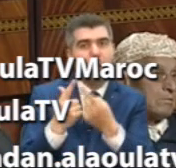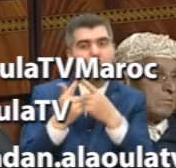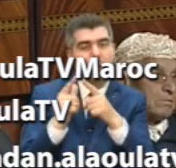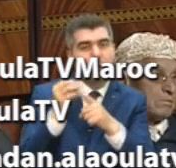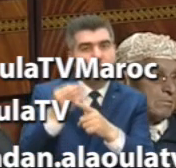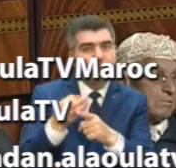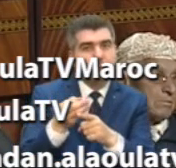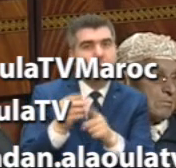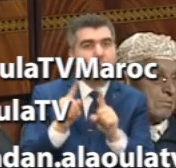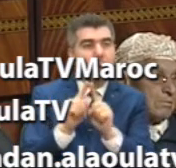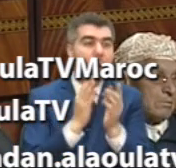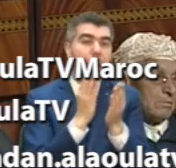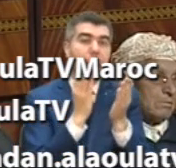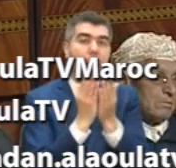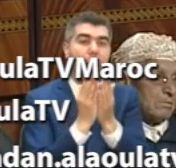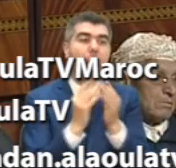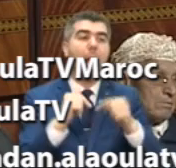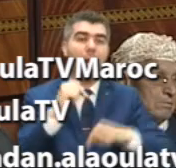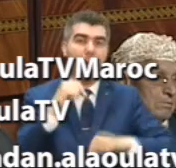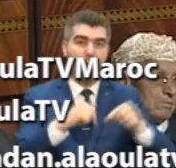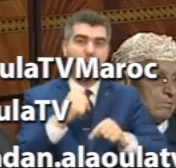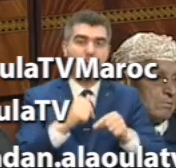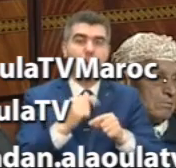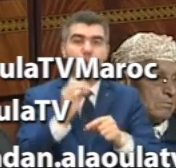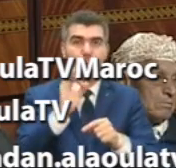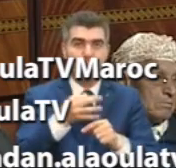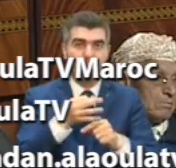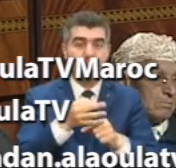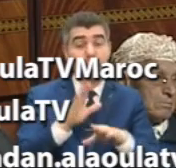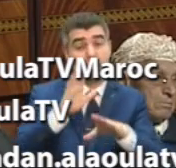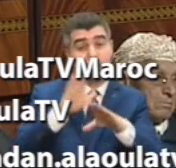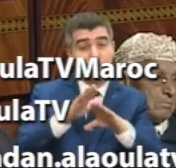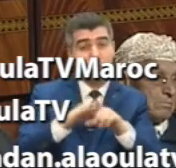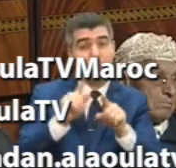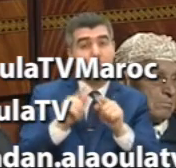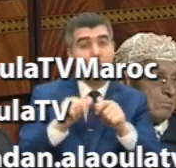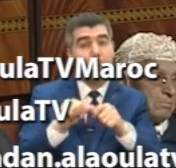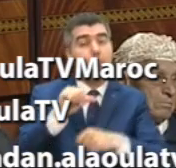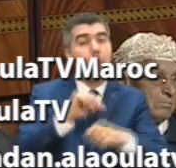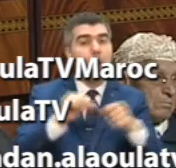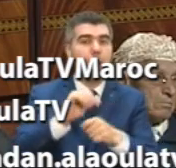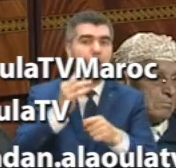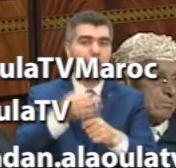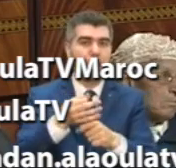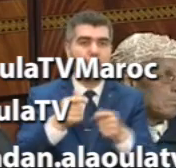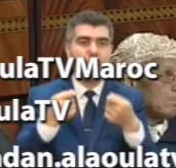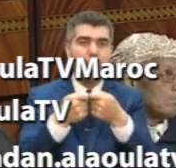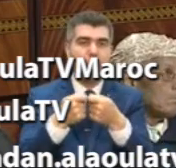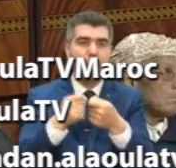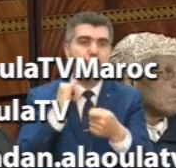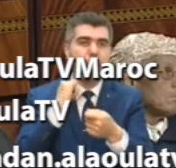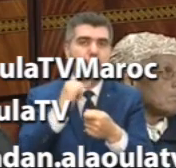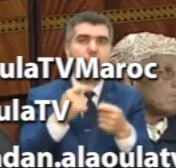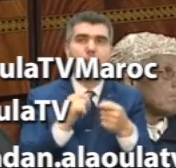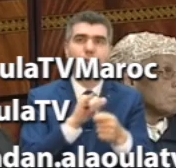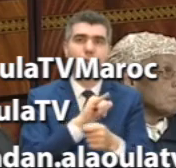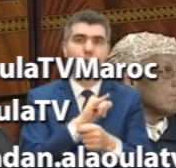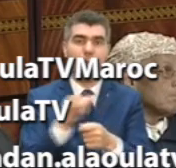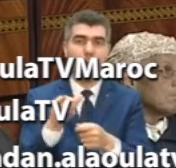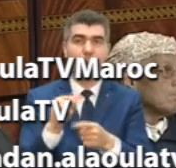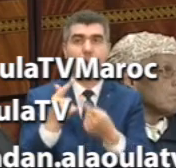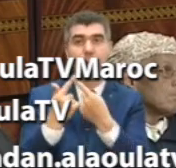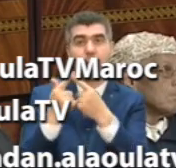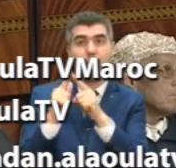الإرادة لإحداث هذه المسارات، وكان انتم مدعوون لتغيير هذا الوضع، وانكم تاخذوا بعين الاعتبار الاسر